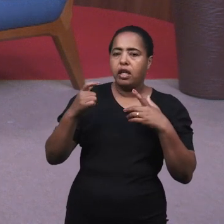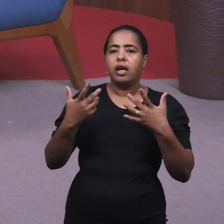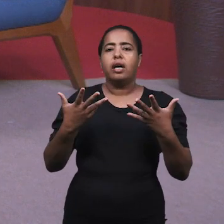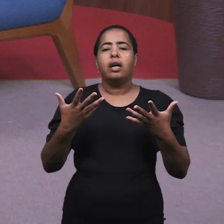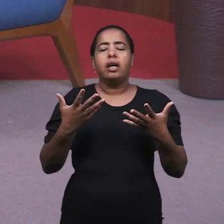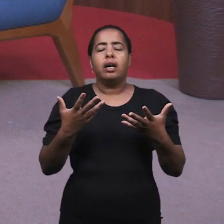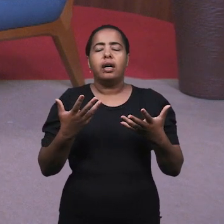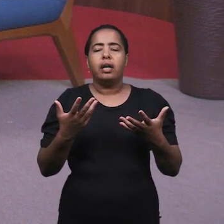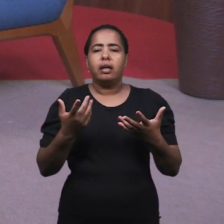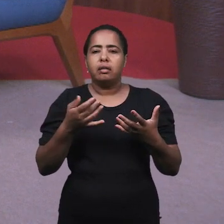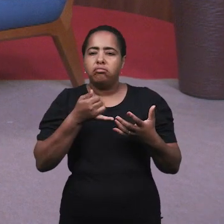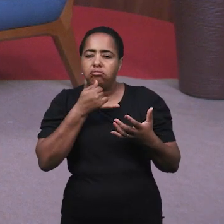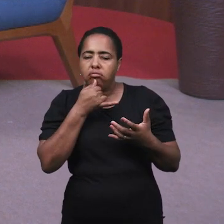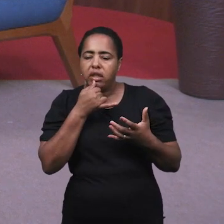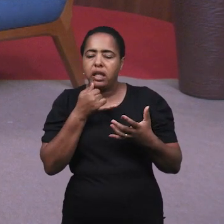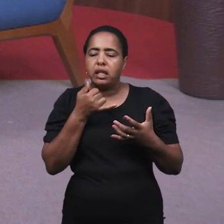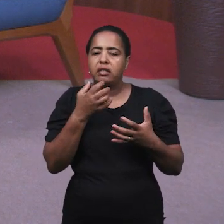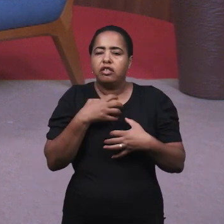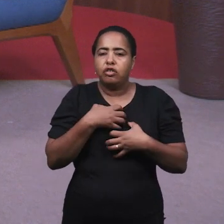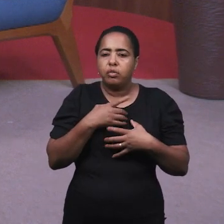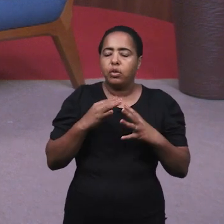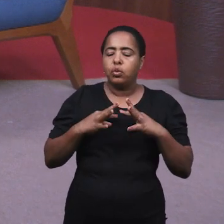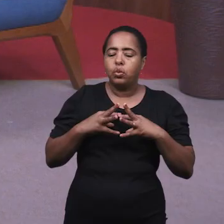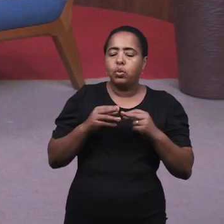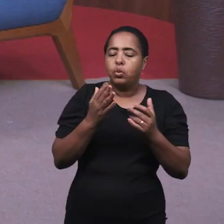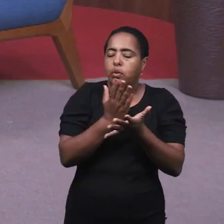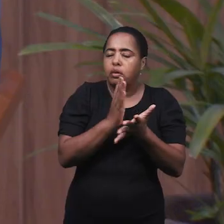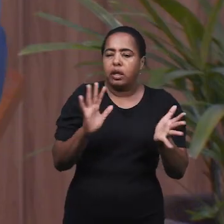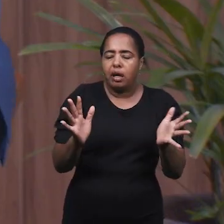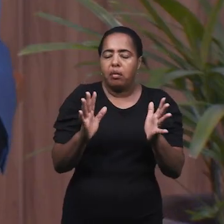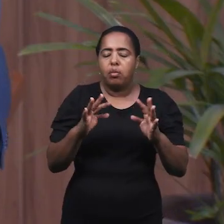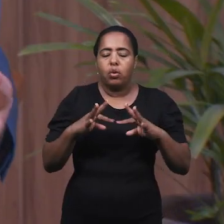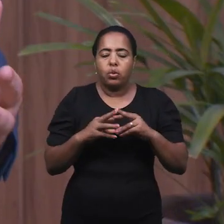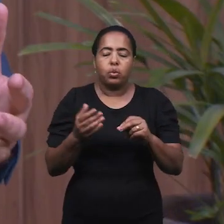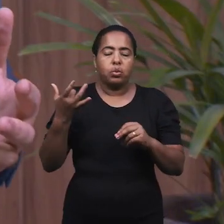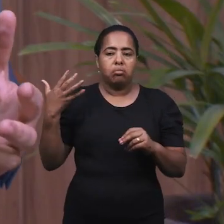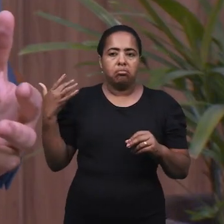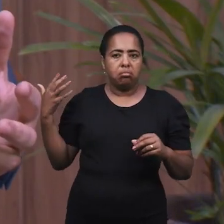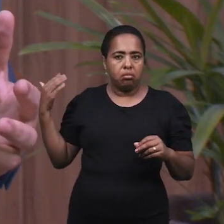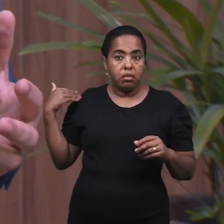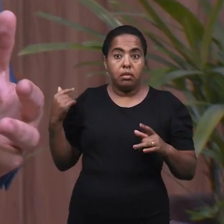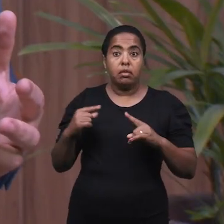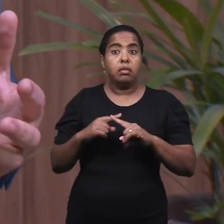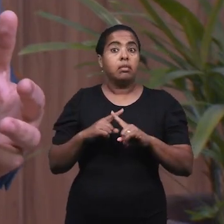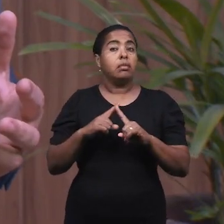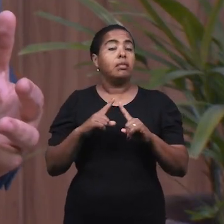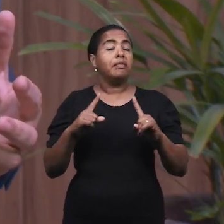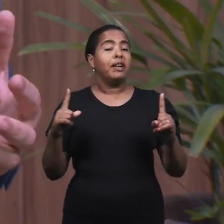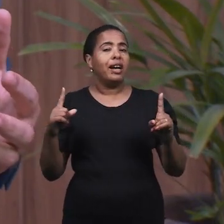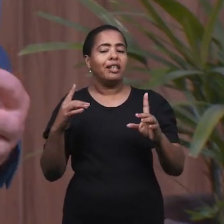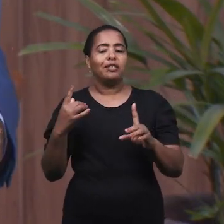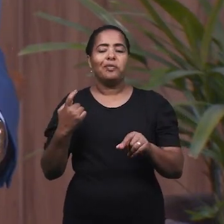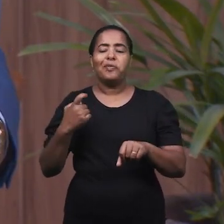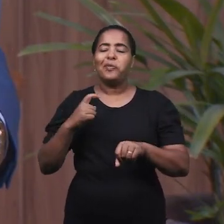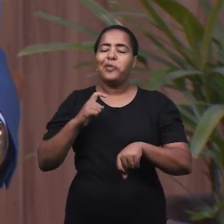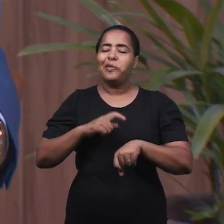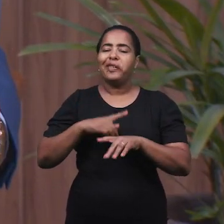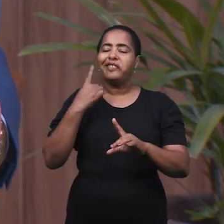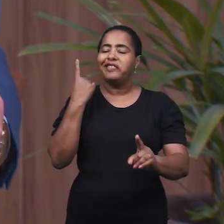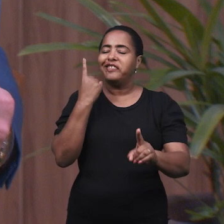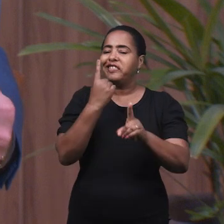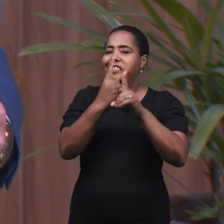tout était au passé. Mais la rencontre avec Jésus a produit une